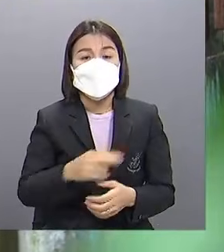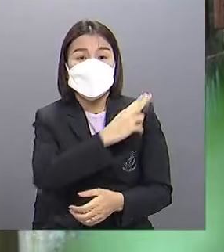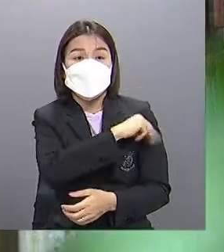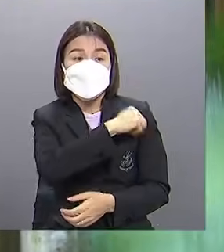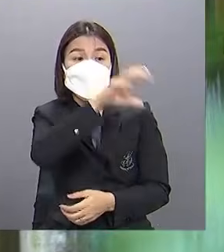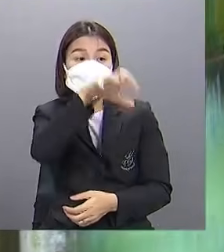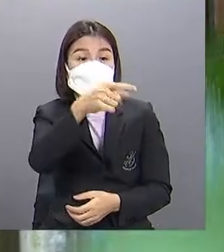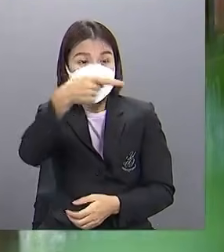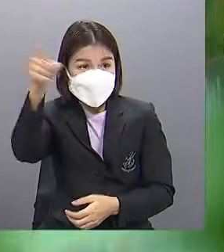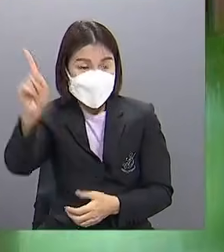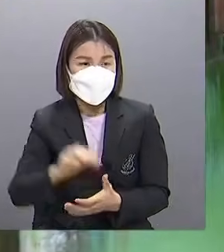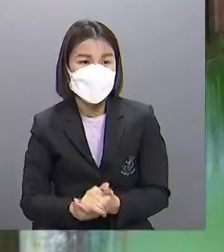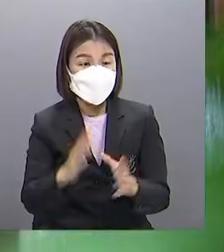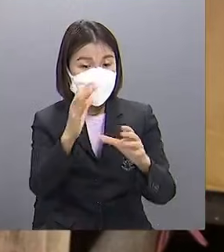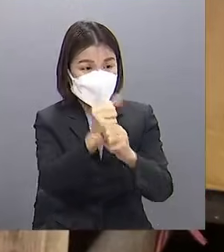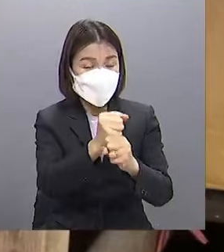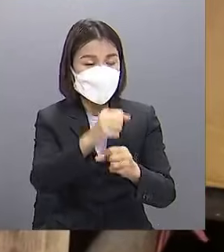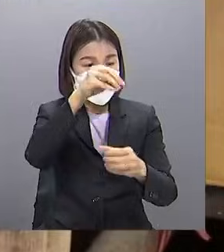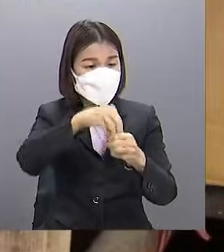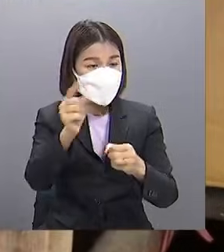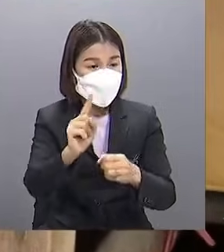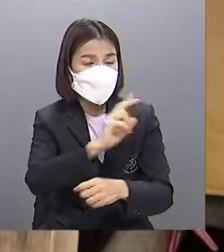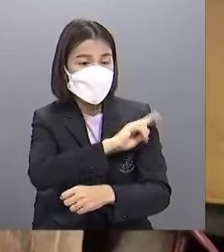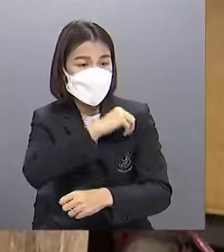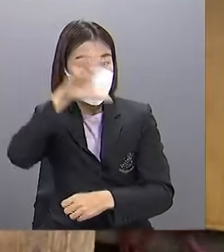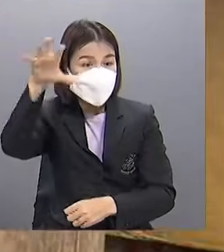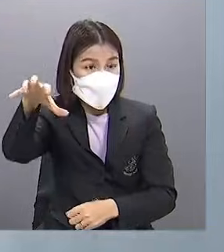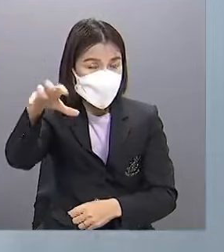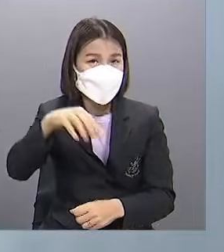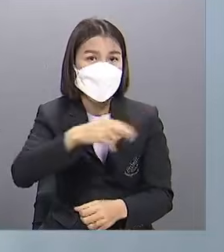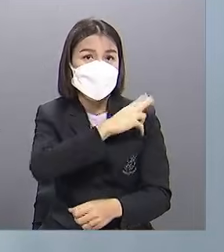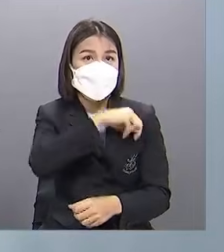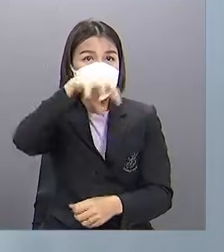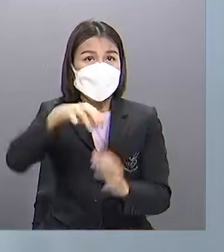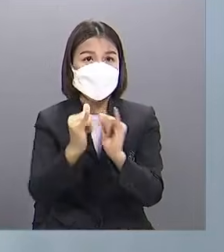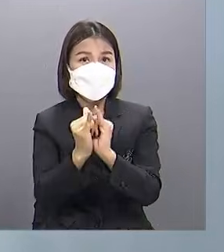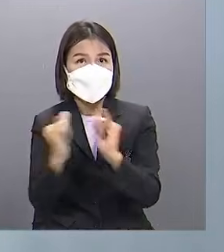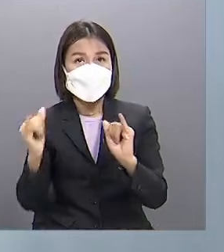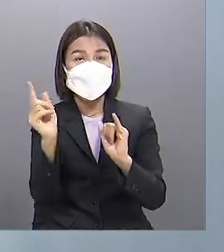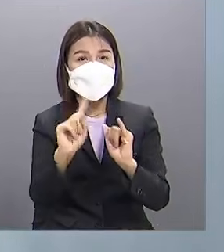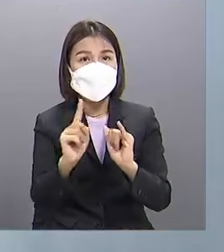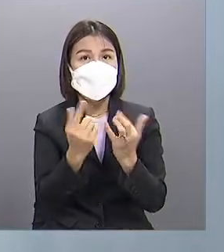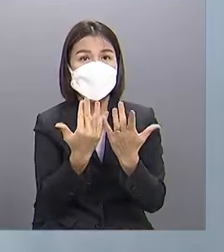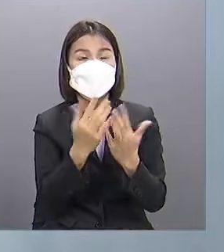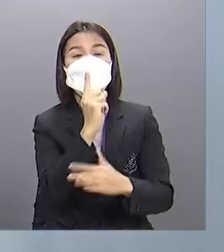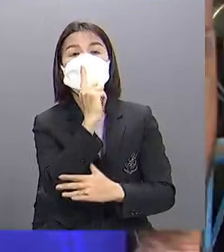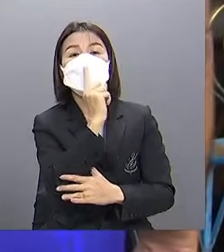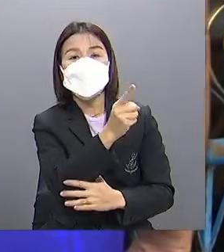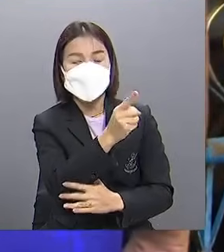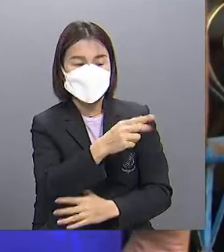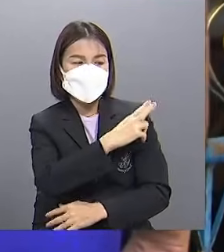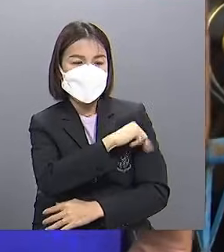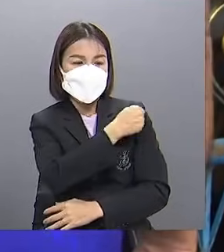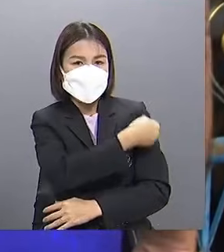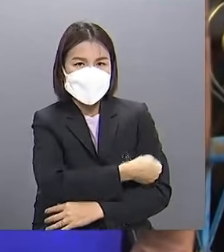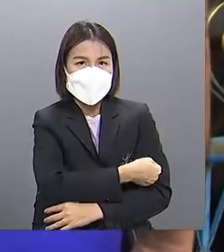ะไปอยู่ที่ไหนโรงพยาบาลหรือว่าโรงพยาบาลสนามเนาะหลังจากนั้นเนี่ยเดี๋ยวผมจะแจ้งทางพลสตอให้ แก